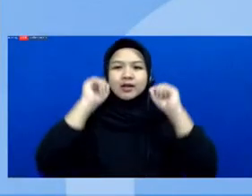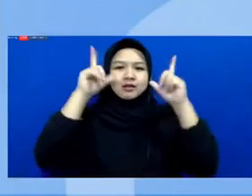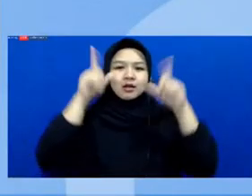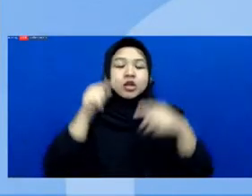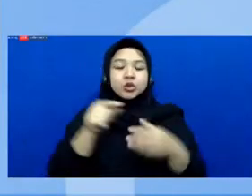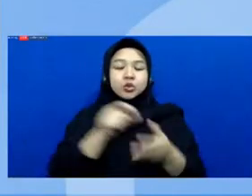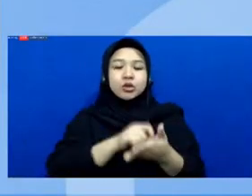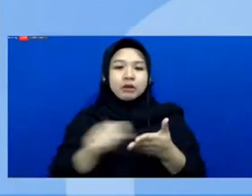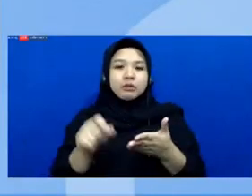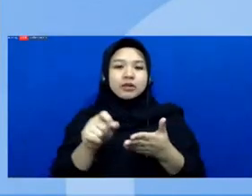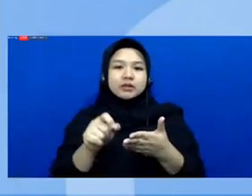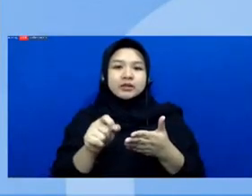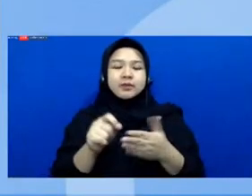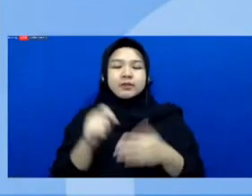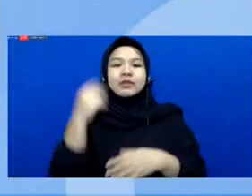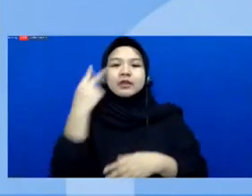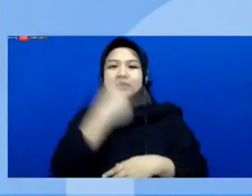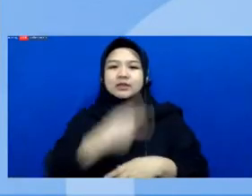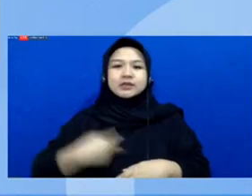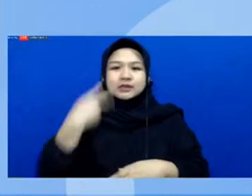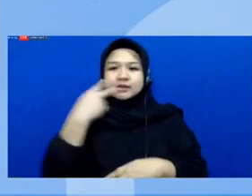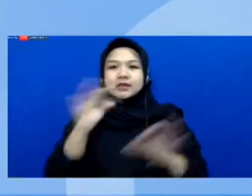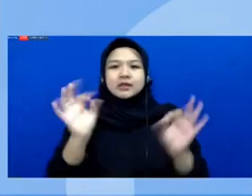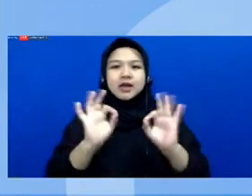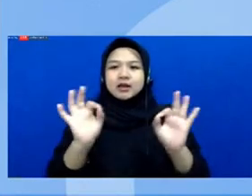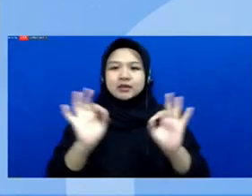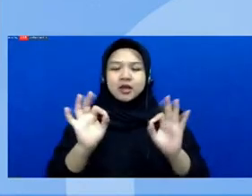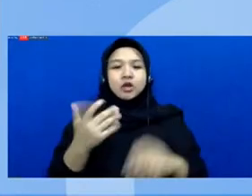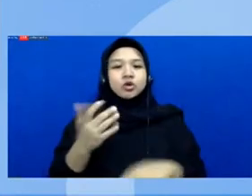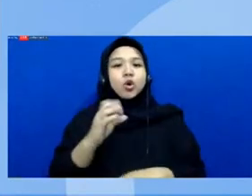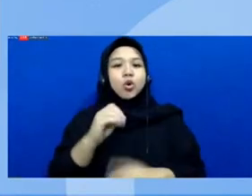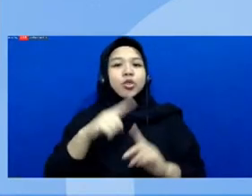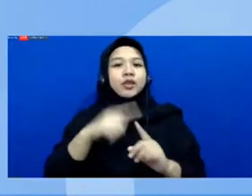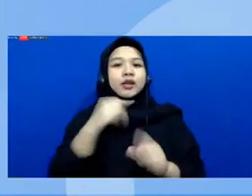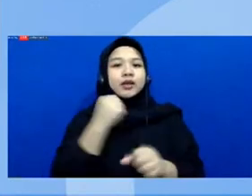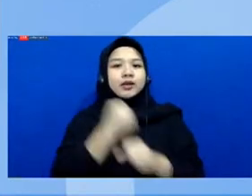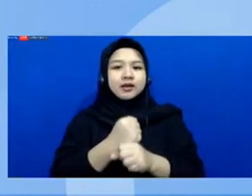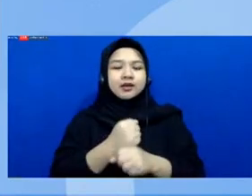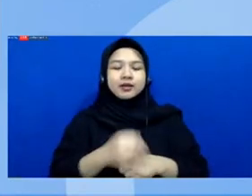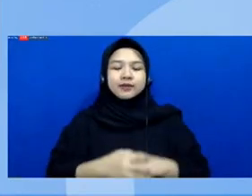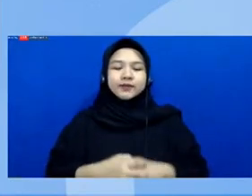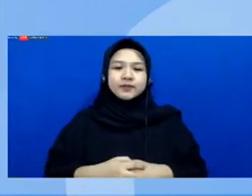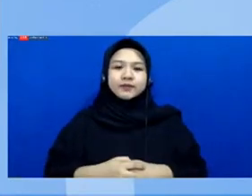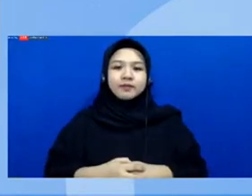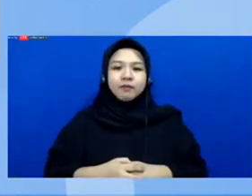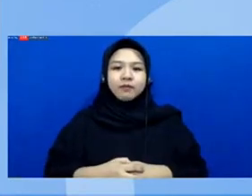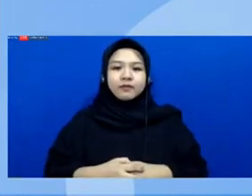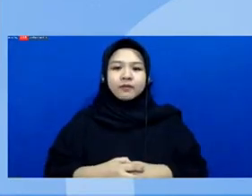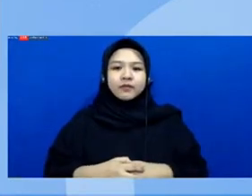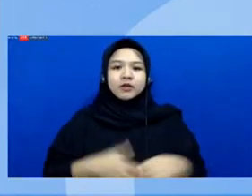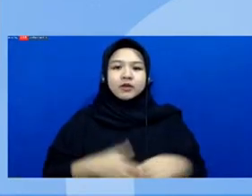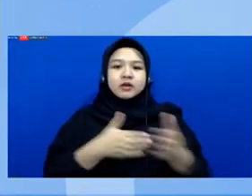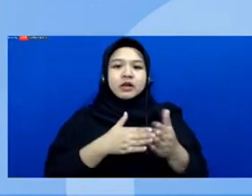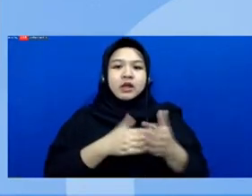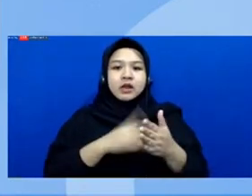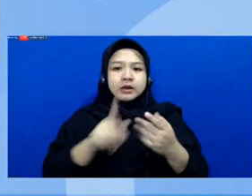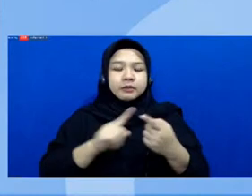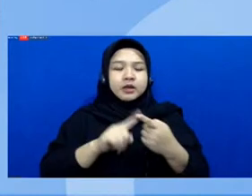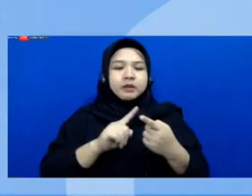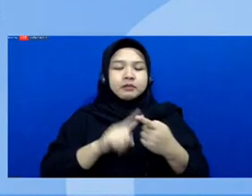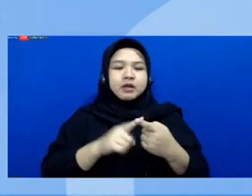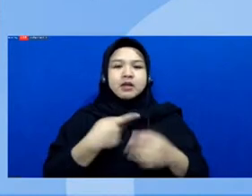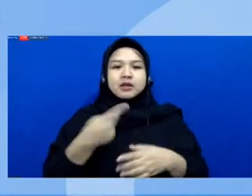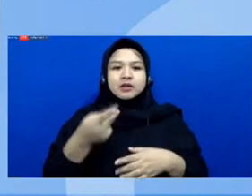sebagai asimptomatik atau OTG, orang tanpa gejala. Jadi itu kendala satu tadi adalah kita